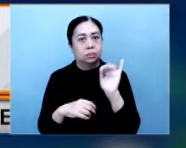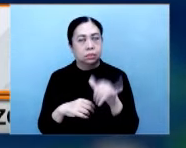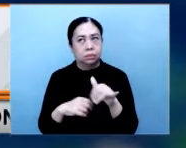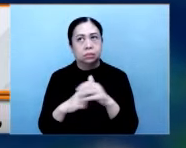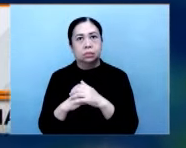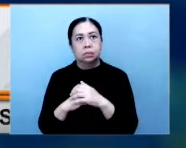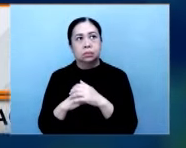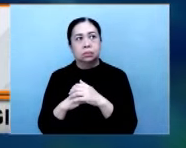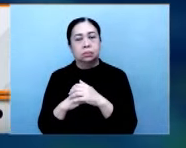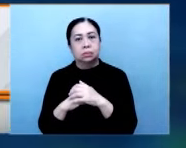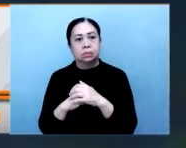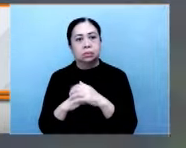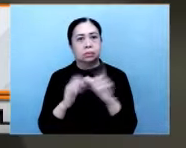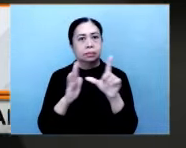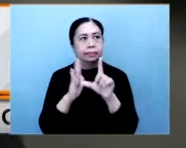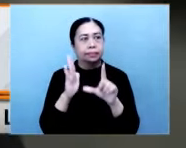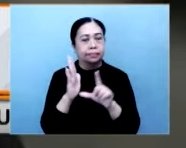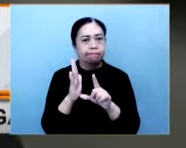a legal